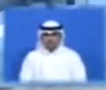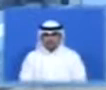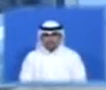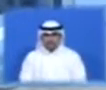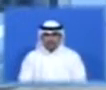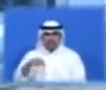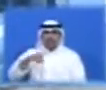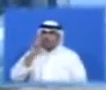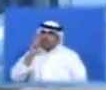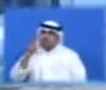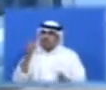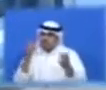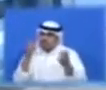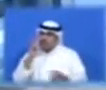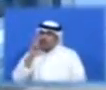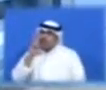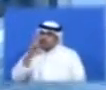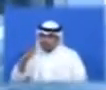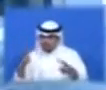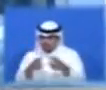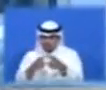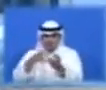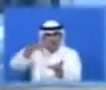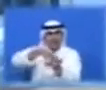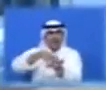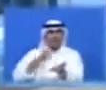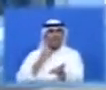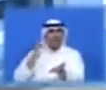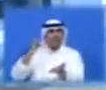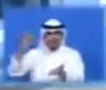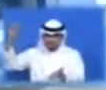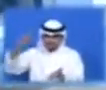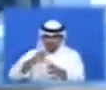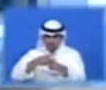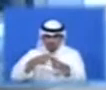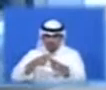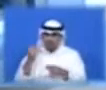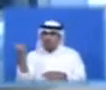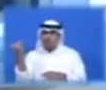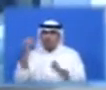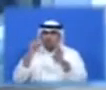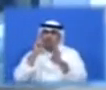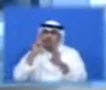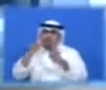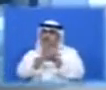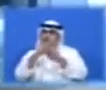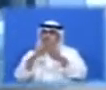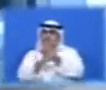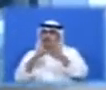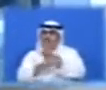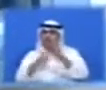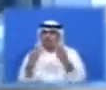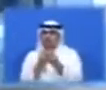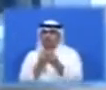سوف إن شاء الله ترون تغطية متكاملة، بالإضافة إلى برامجنا اللي راح تكون على الهواء مباشرة. سوف نستضيف